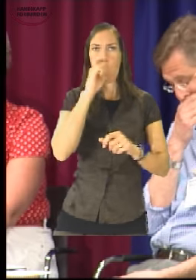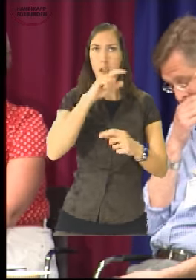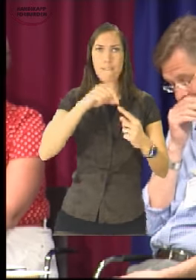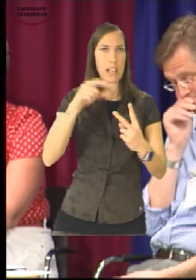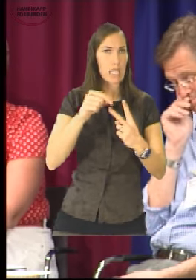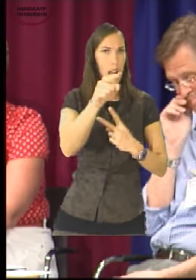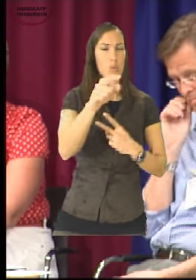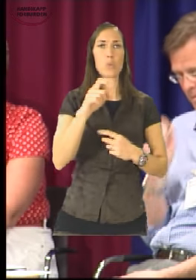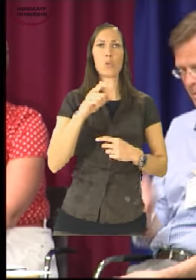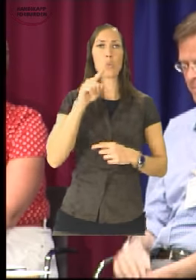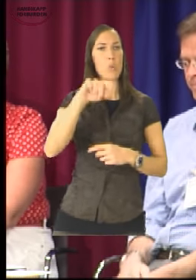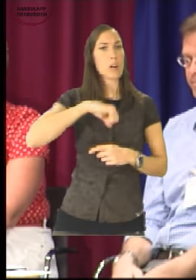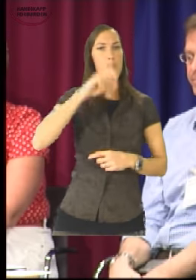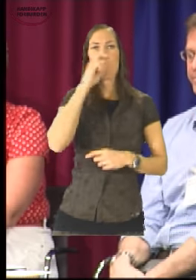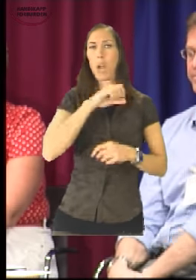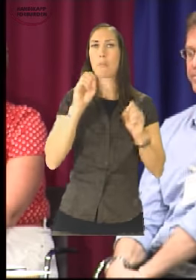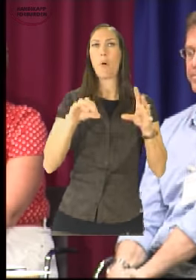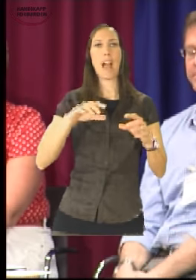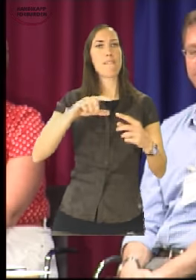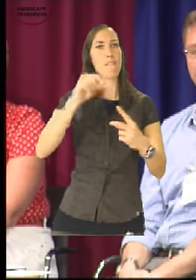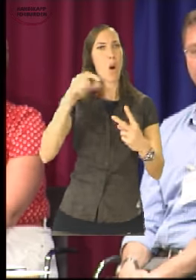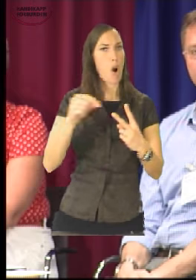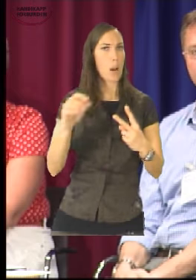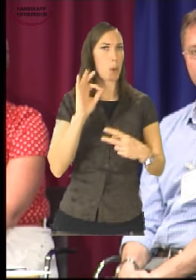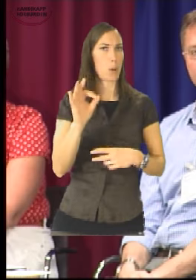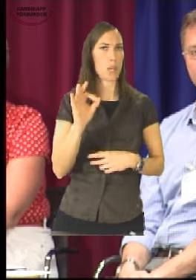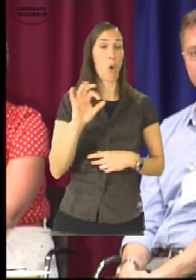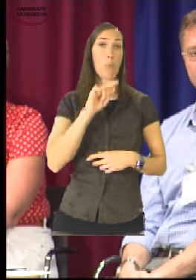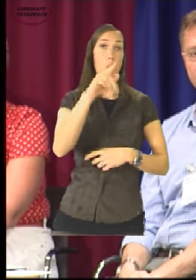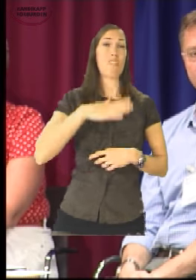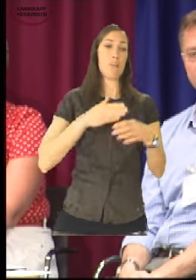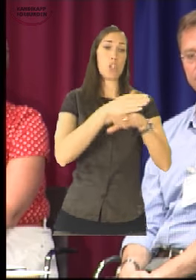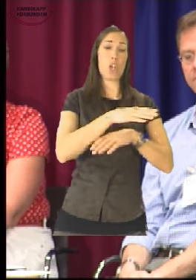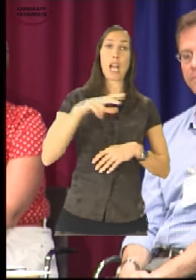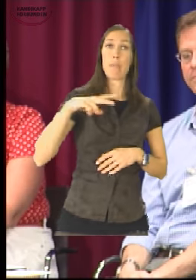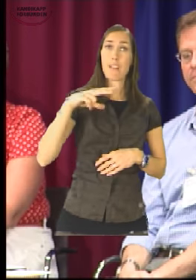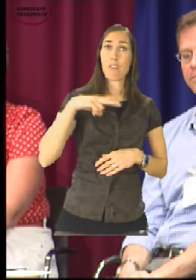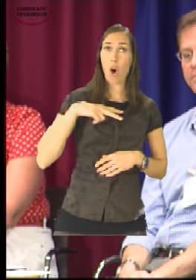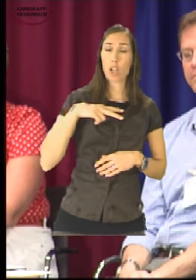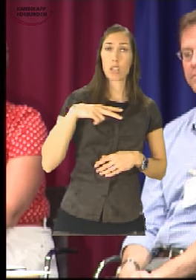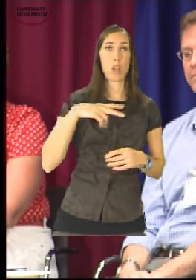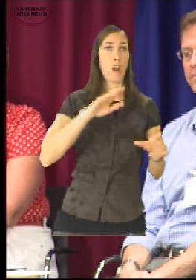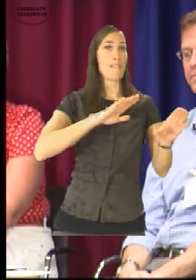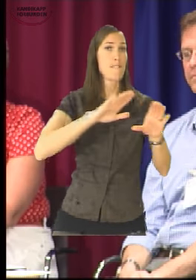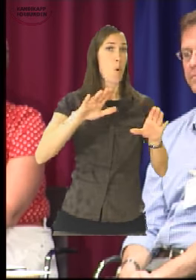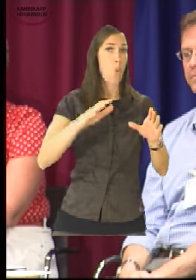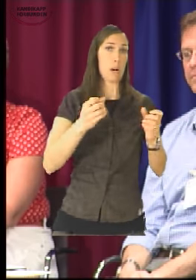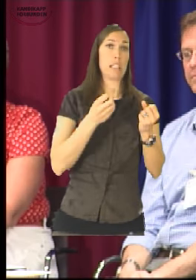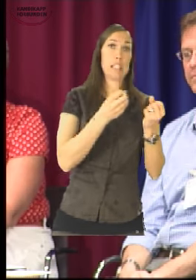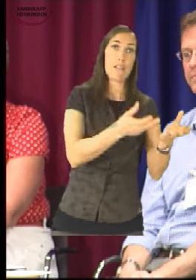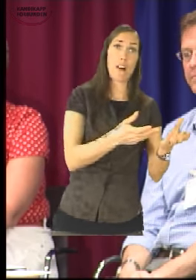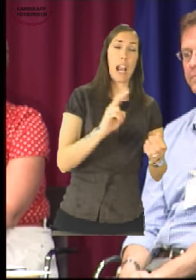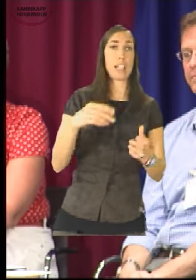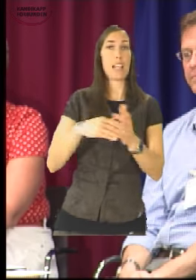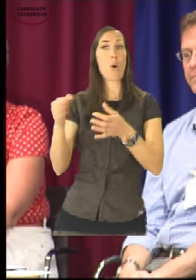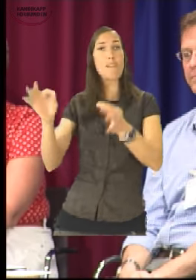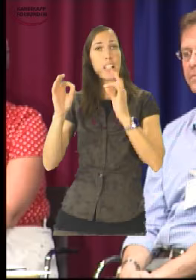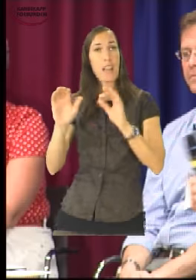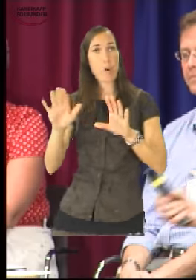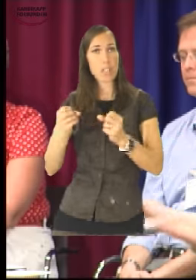kan påverka valet. Om man vill gå till en privat vårdgivare eller till en offentlig vårdgivare.